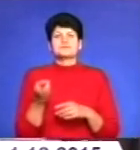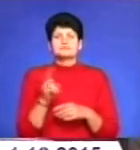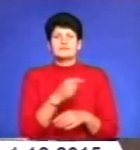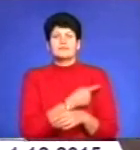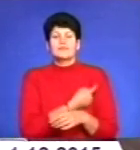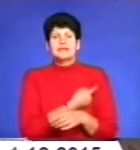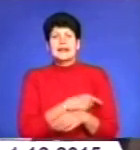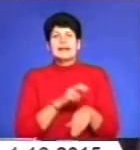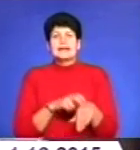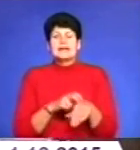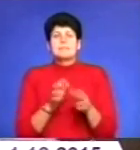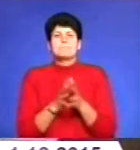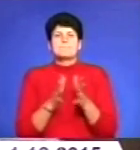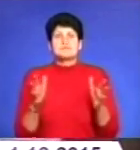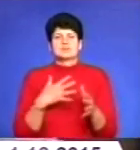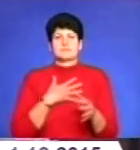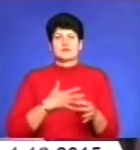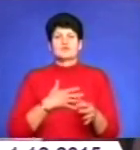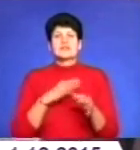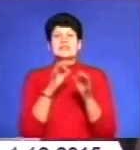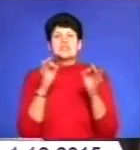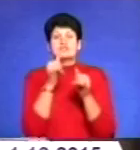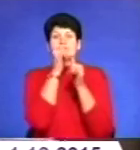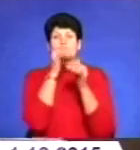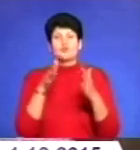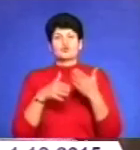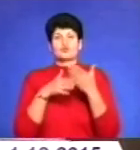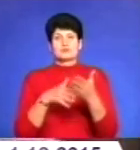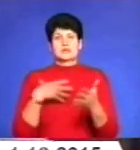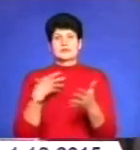і лікарі, напевно, найбільше переймаються тим, що вони нічим не можуть допомогти своїм пацієнтам.